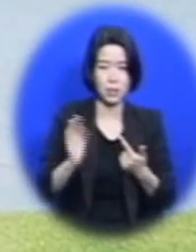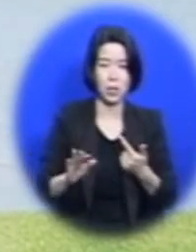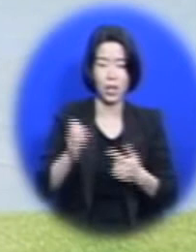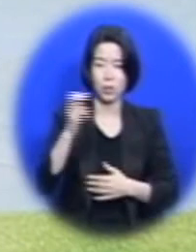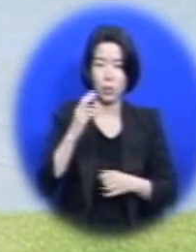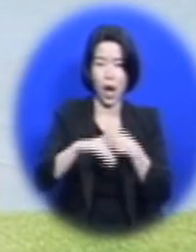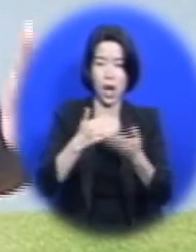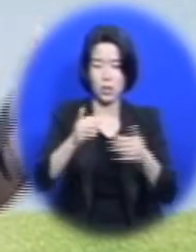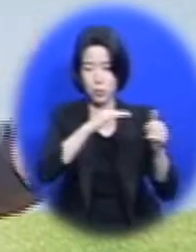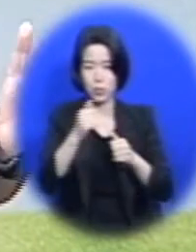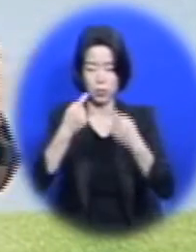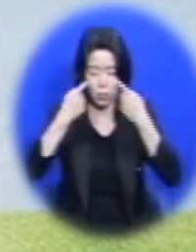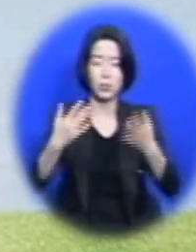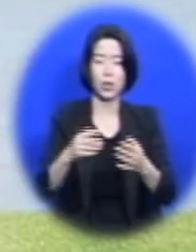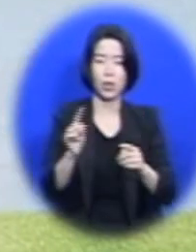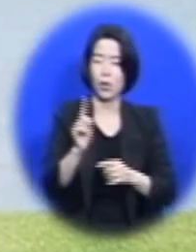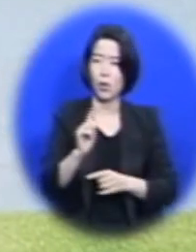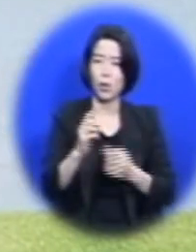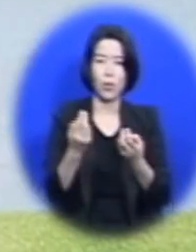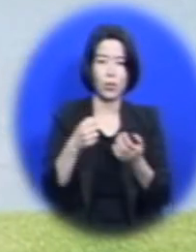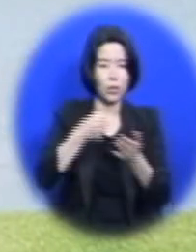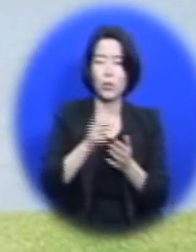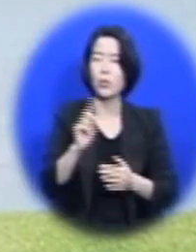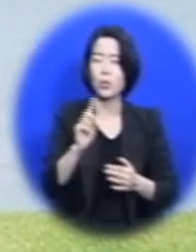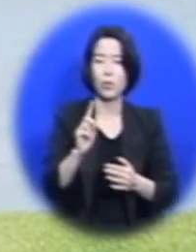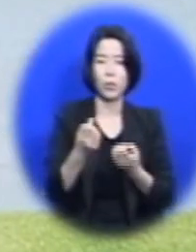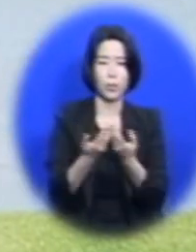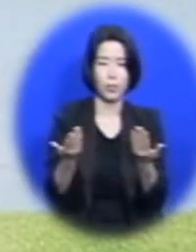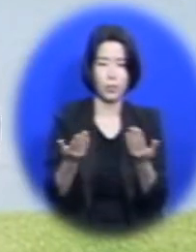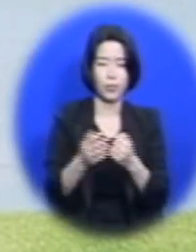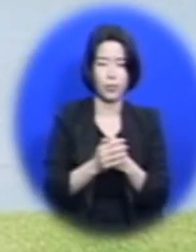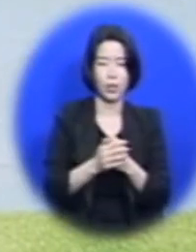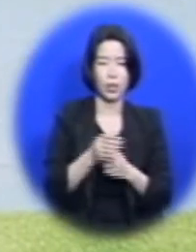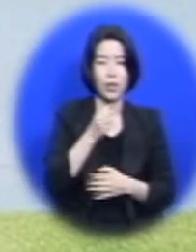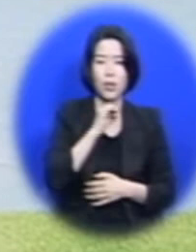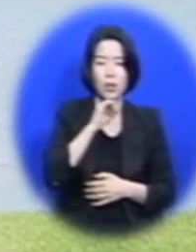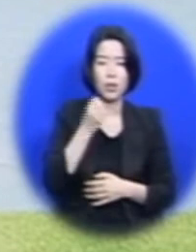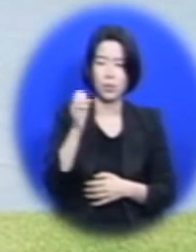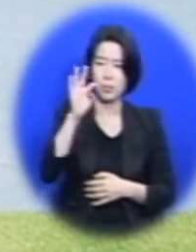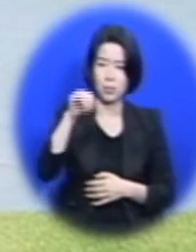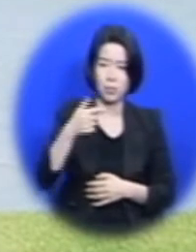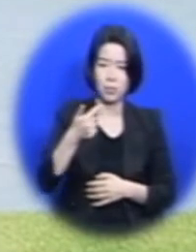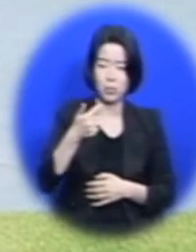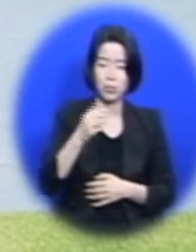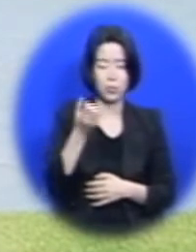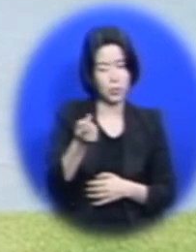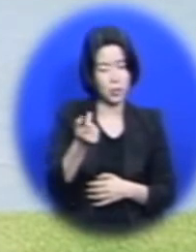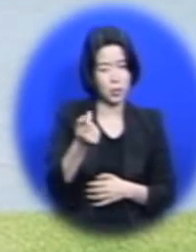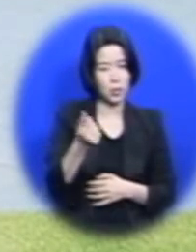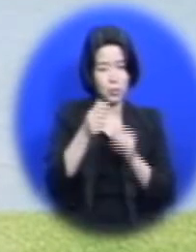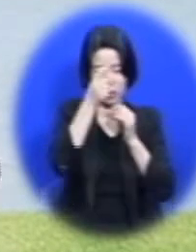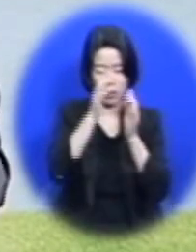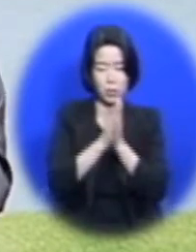너무 분명해요. 어떻게 해야 하는 겁니까? 몇 분 동안 기도할 시간을 얻었습니다. 이 몇 분